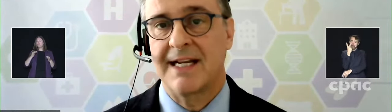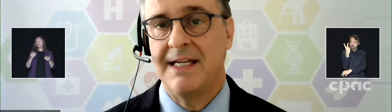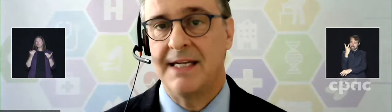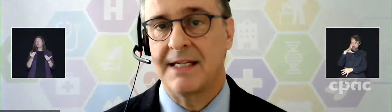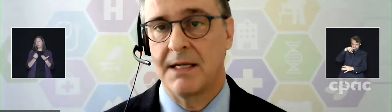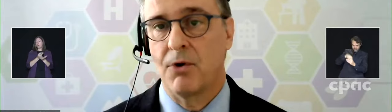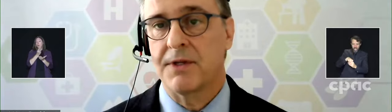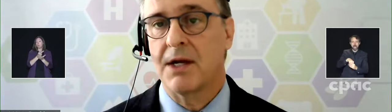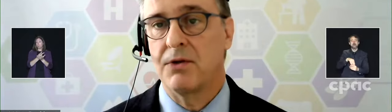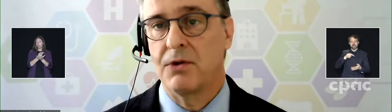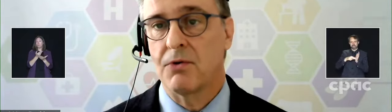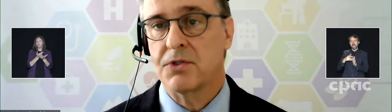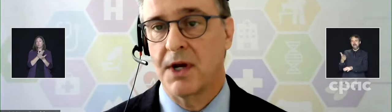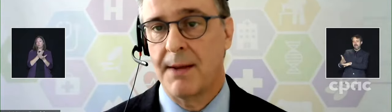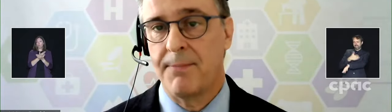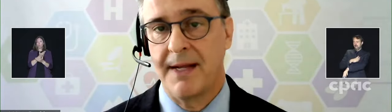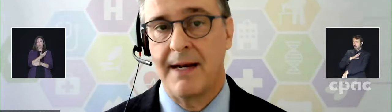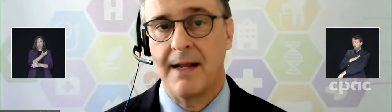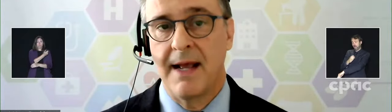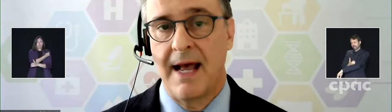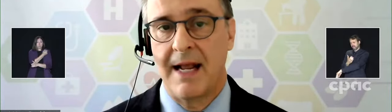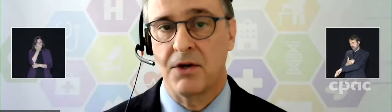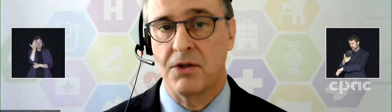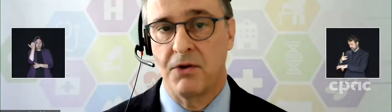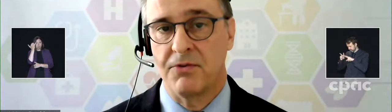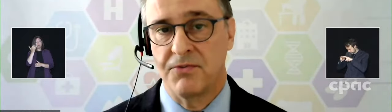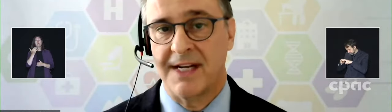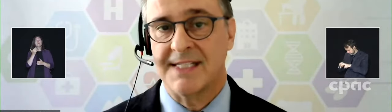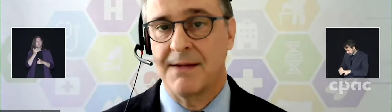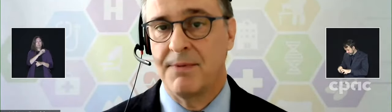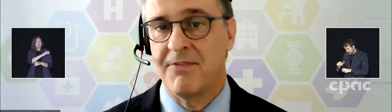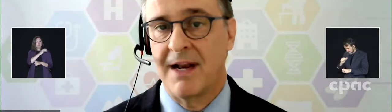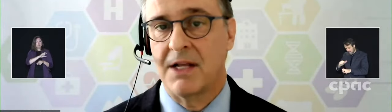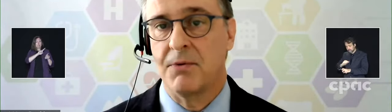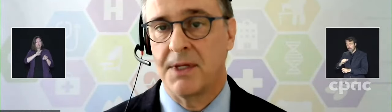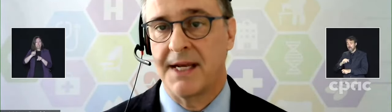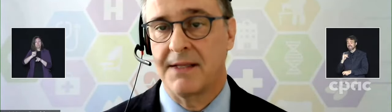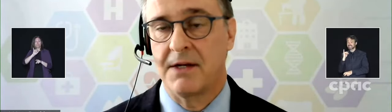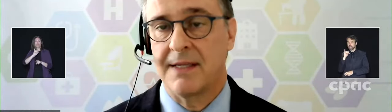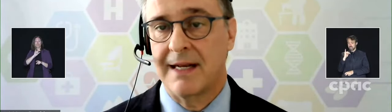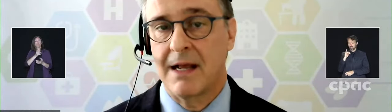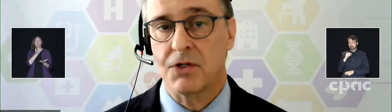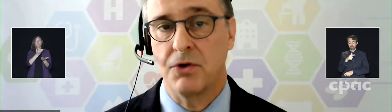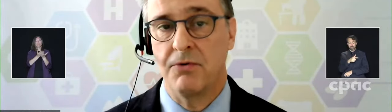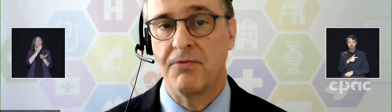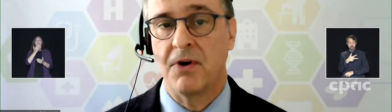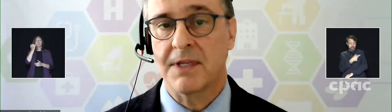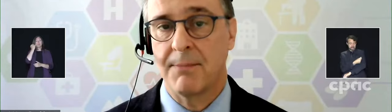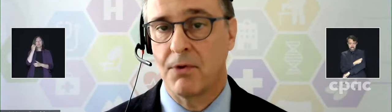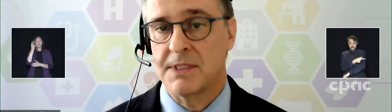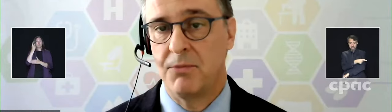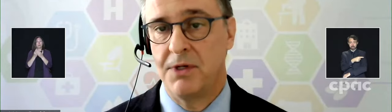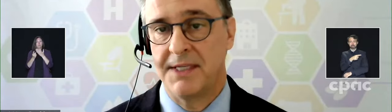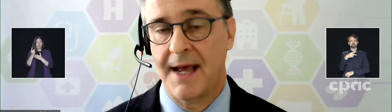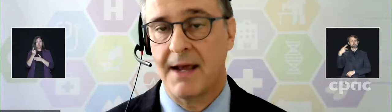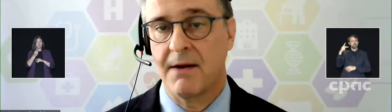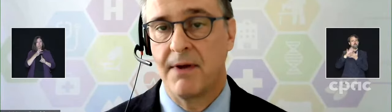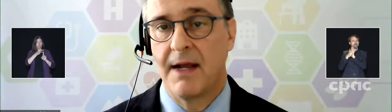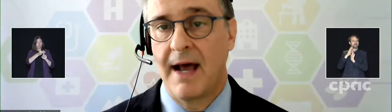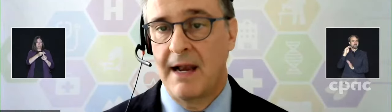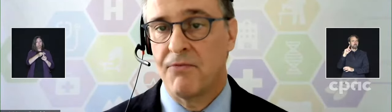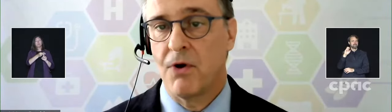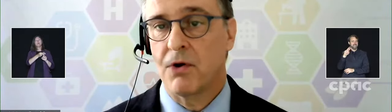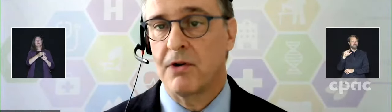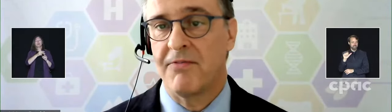d'un essai clinique démontrant qu'une dose de rappel à l'aide du vaccin bivalent de Moderna déclenche une forte réponse immunitaire,